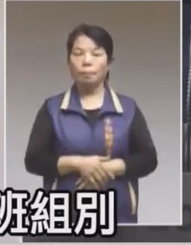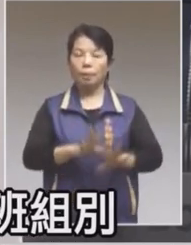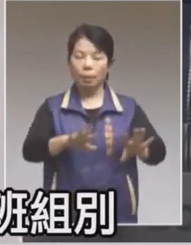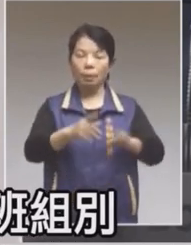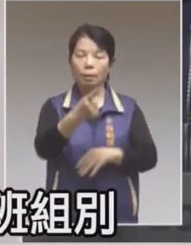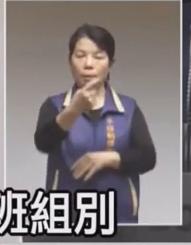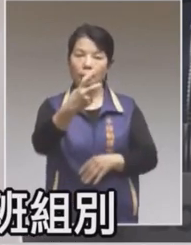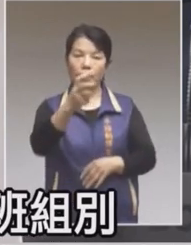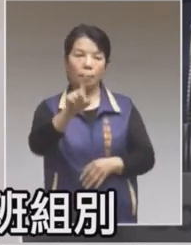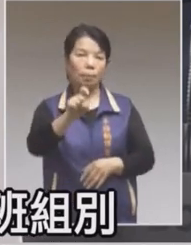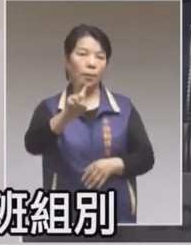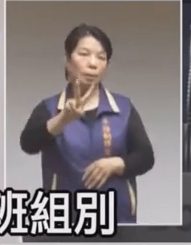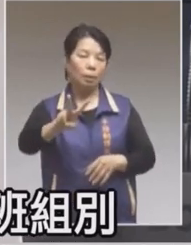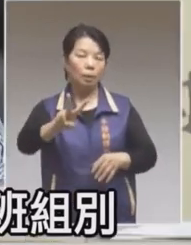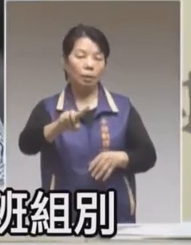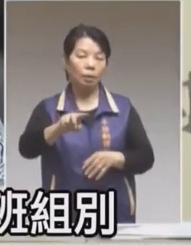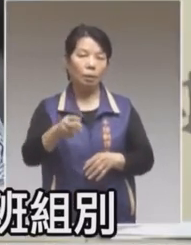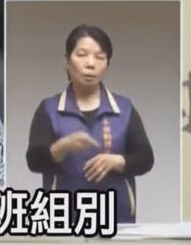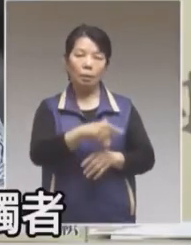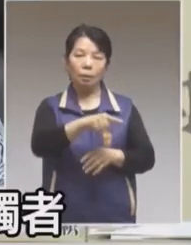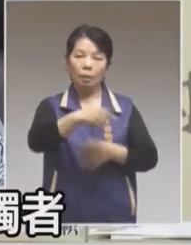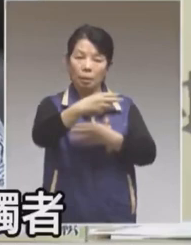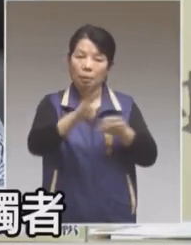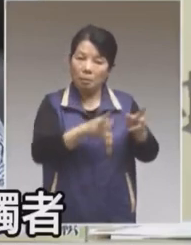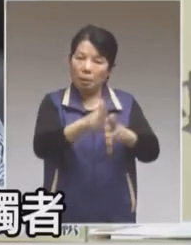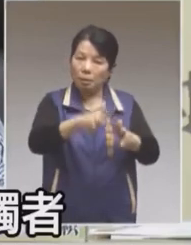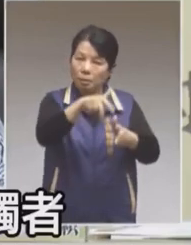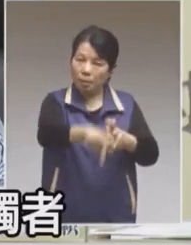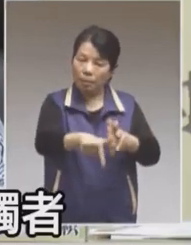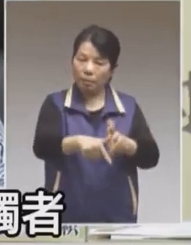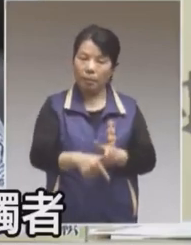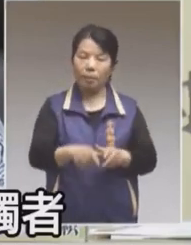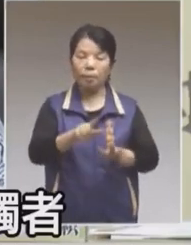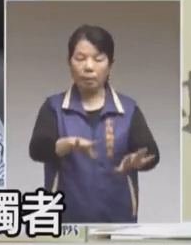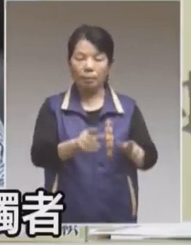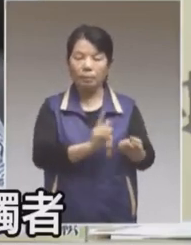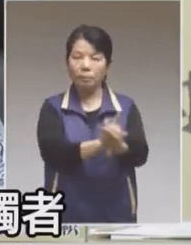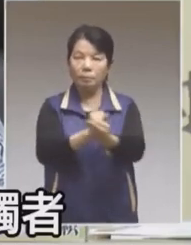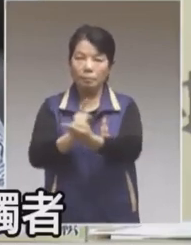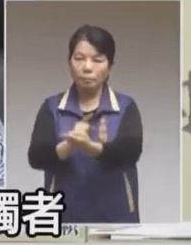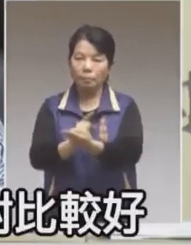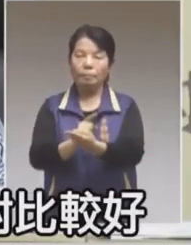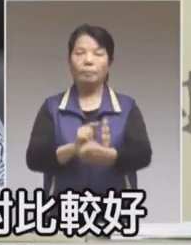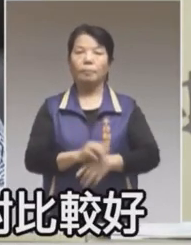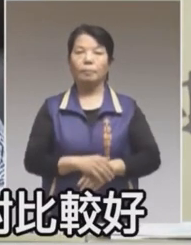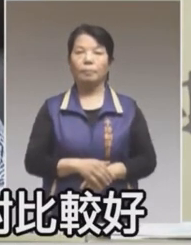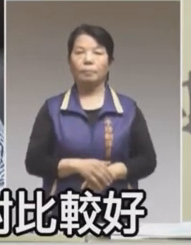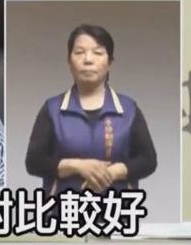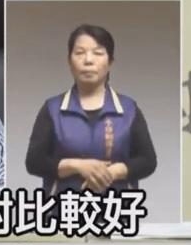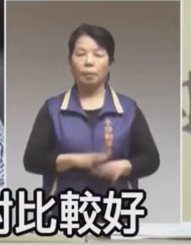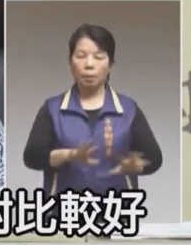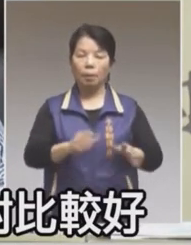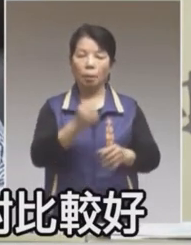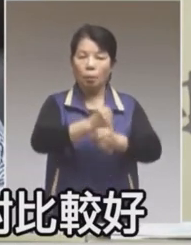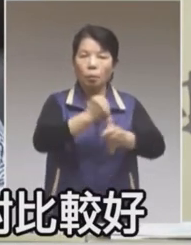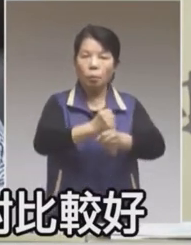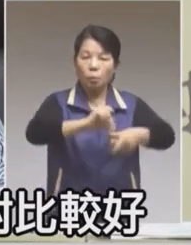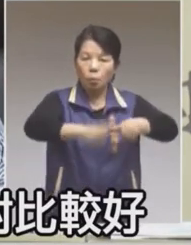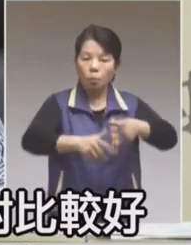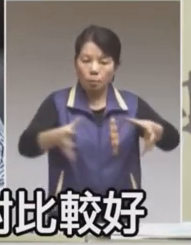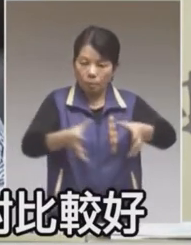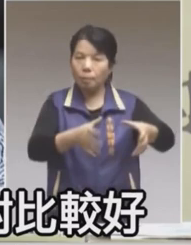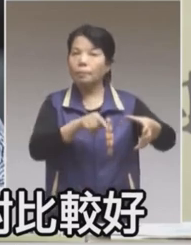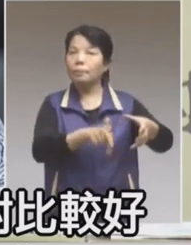12增六厂的轮班组别C组这个部分的接触密切接触者了哈，在同个职场里